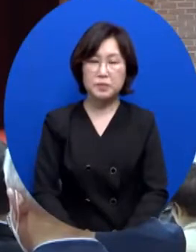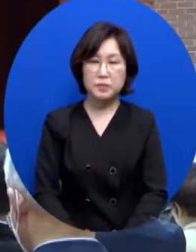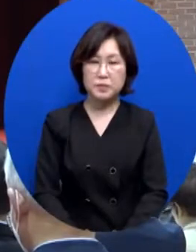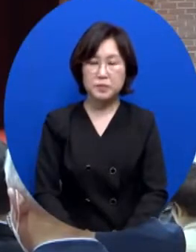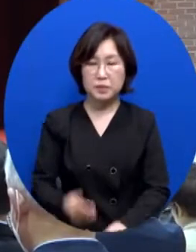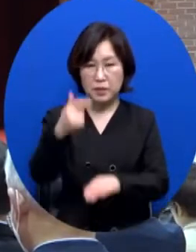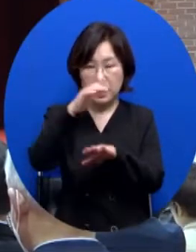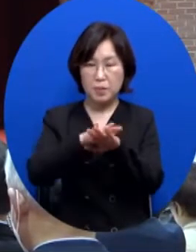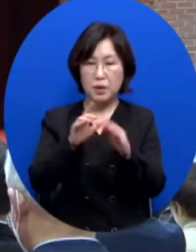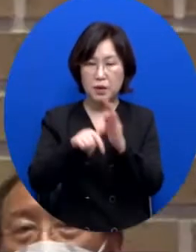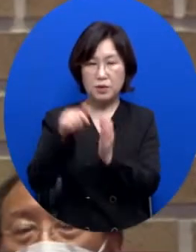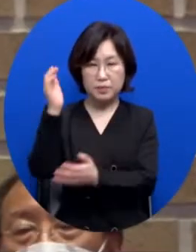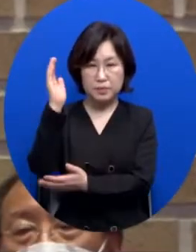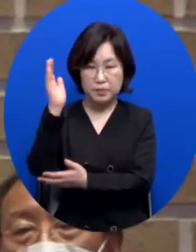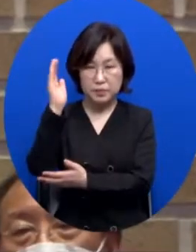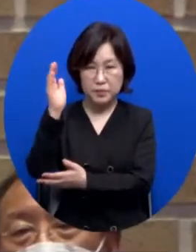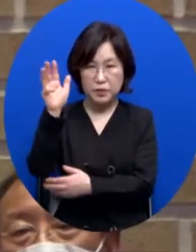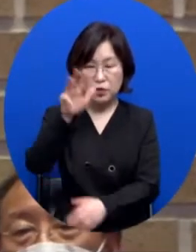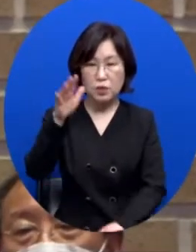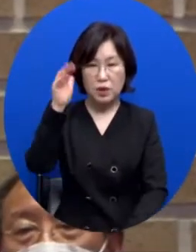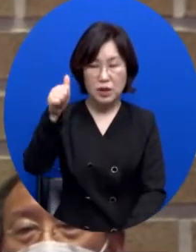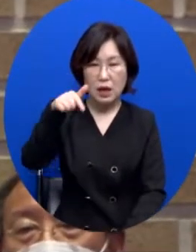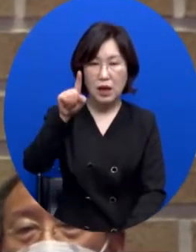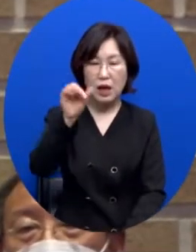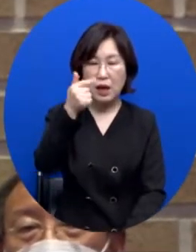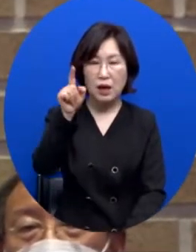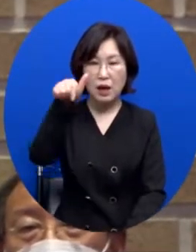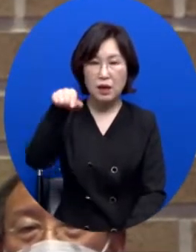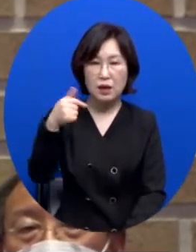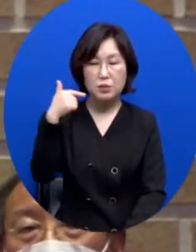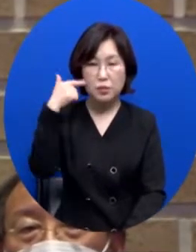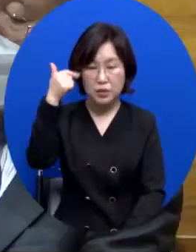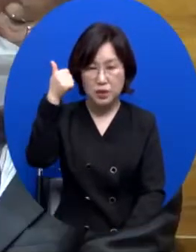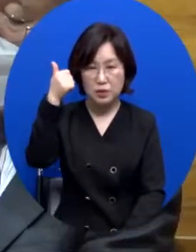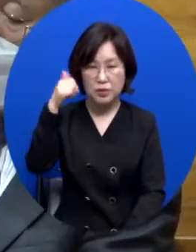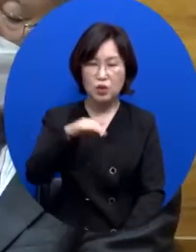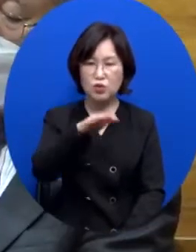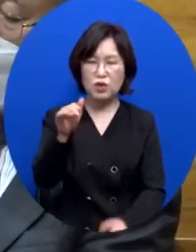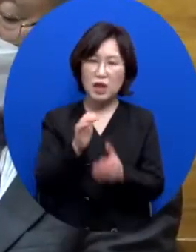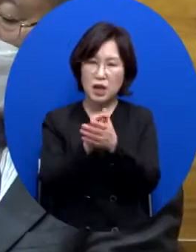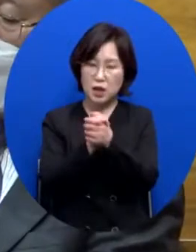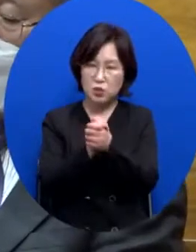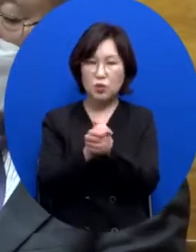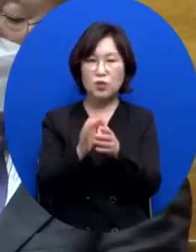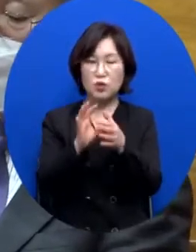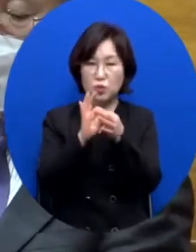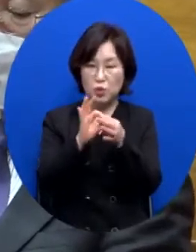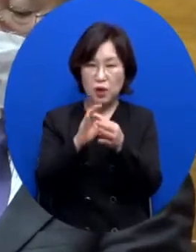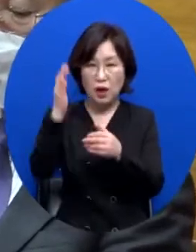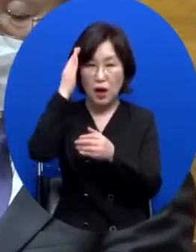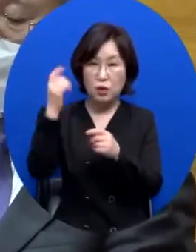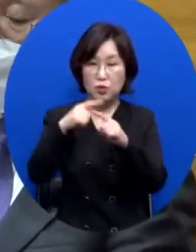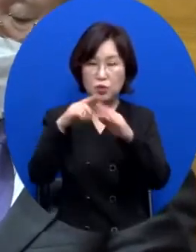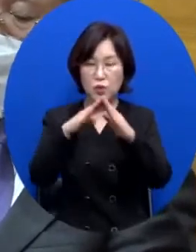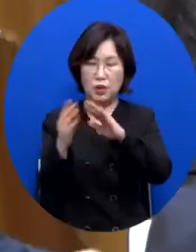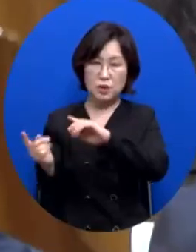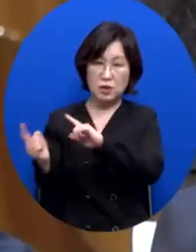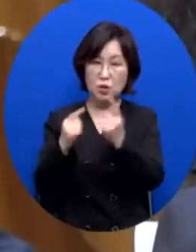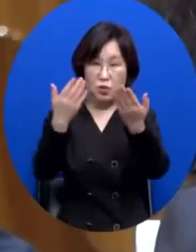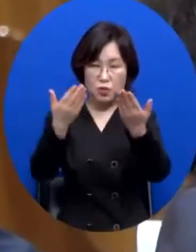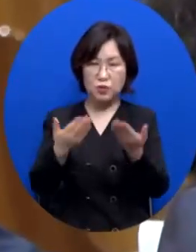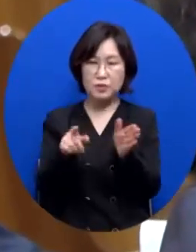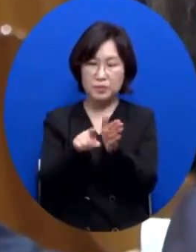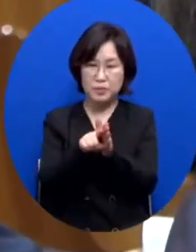예배에서 말씀을 전한 총회 장강 학급 목사는 우리의 기도로 하나님께서 한국교회를 다시 세우실 것이라며